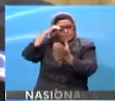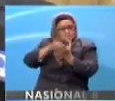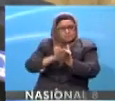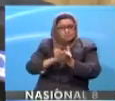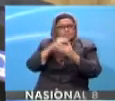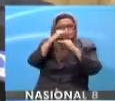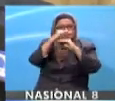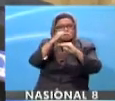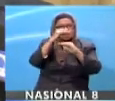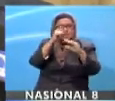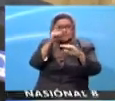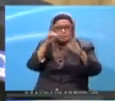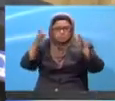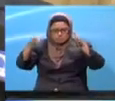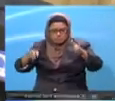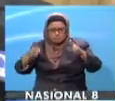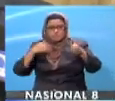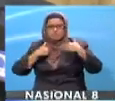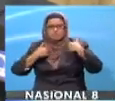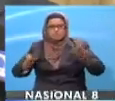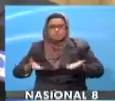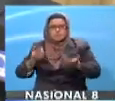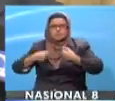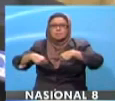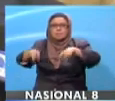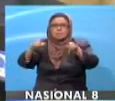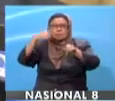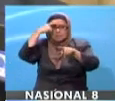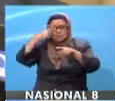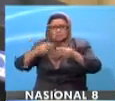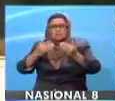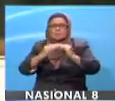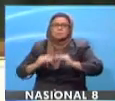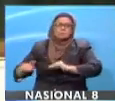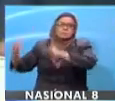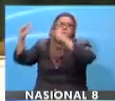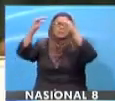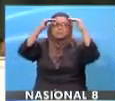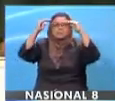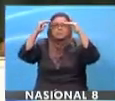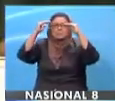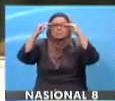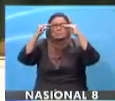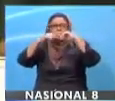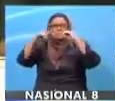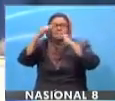sini, supaya berikan kami peluang. We will bring the team to a different level, hopefully. Sementara itu,